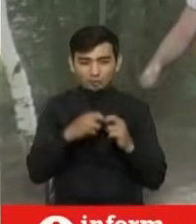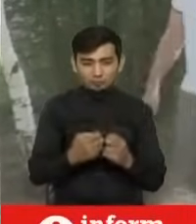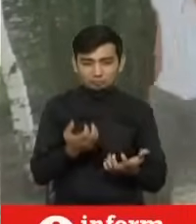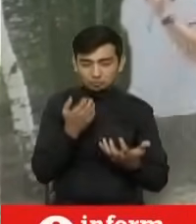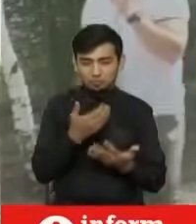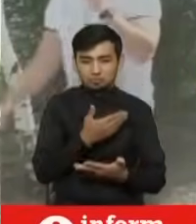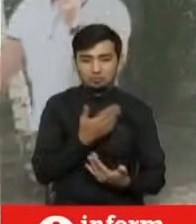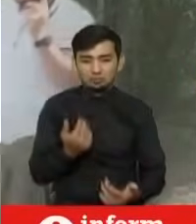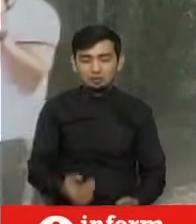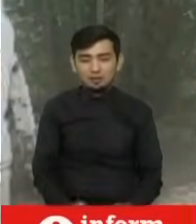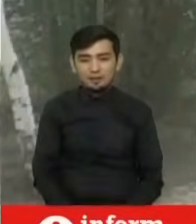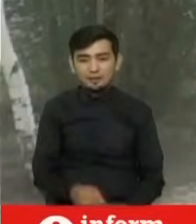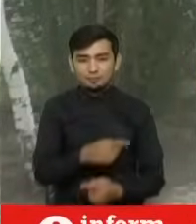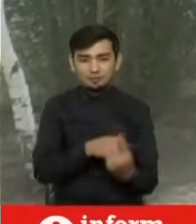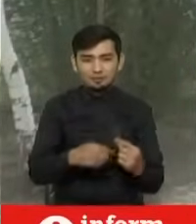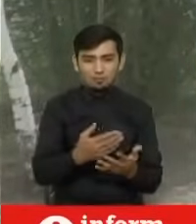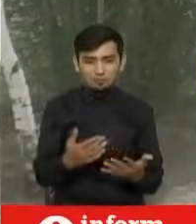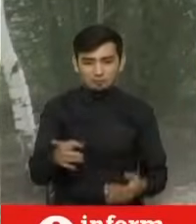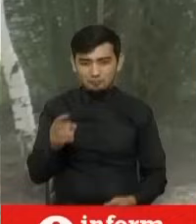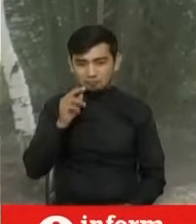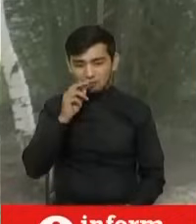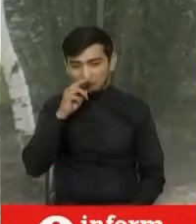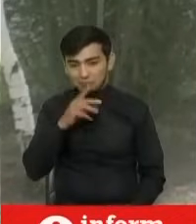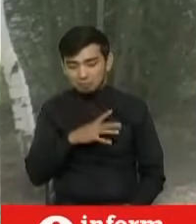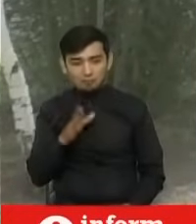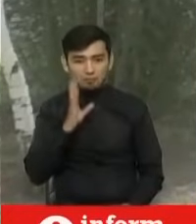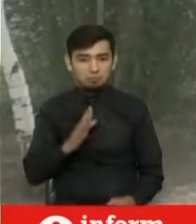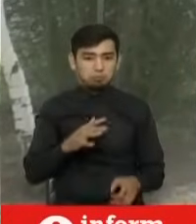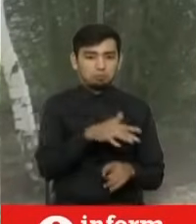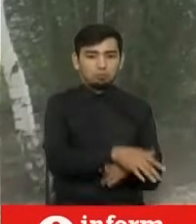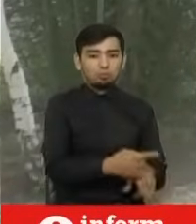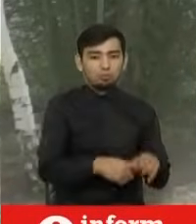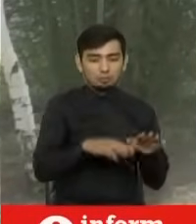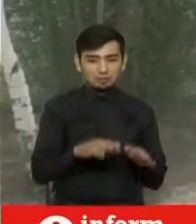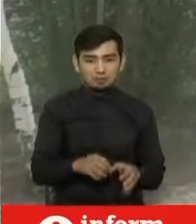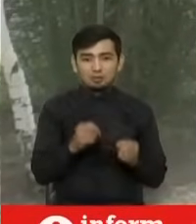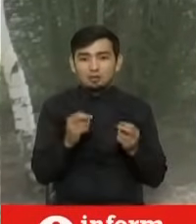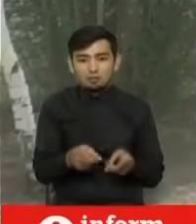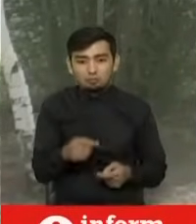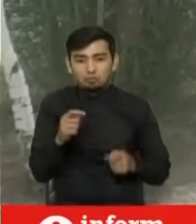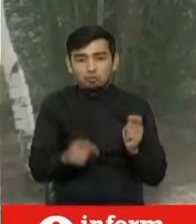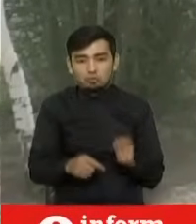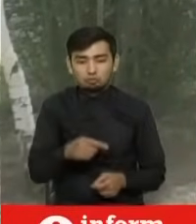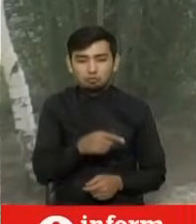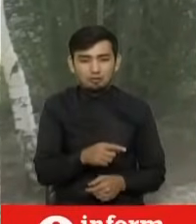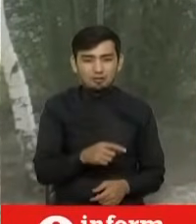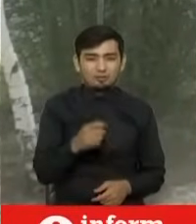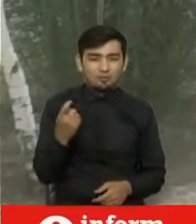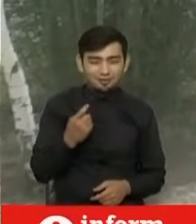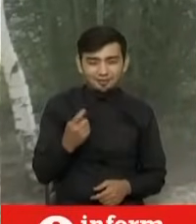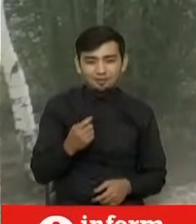результате деятельности какого-то предприятия вода пришла это паводка воды это дождь это стихия поэтому здесь собственникам